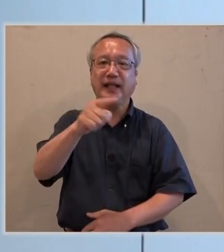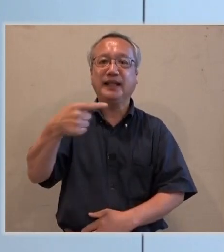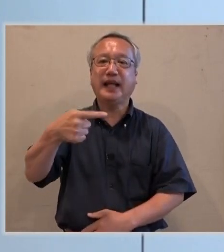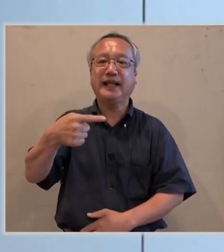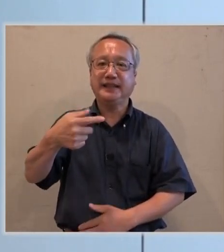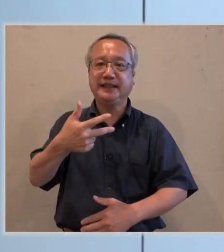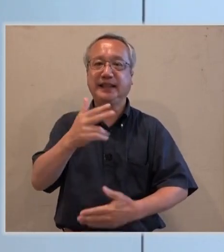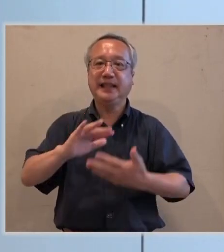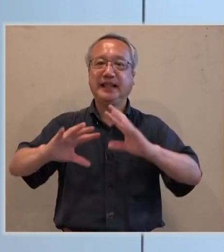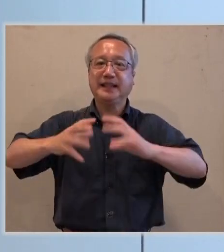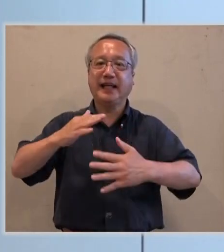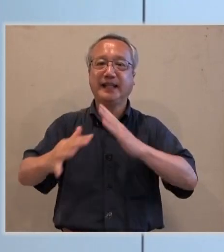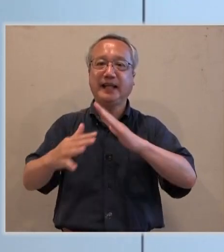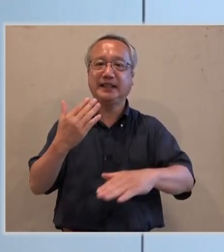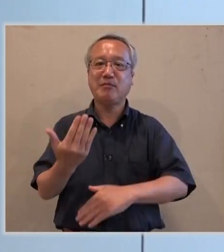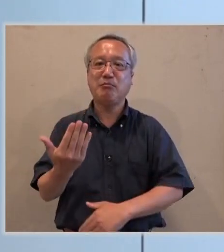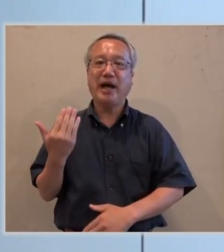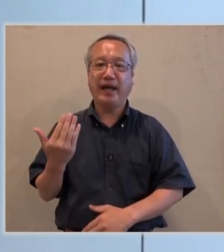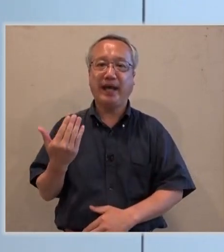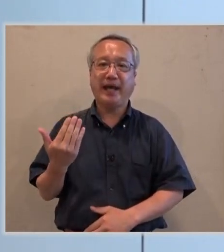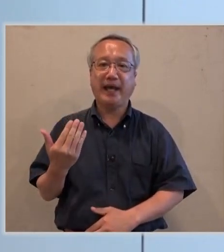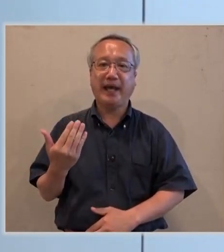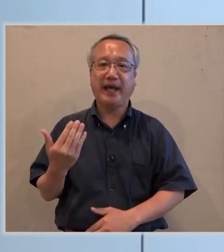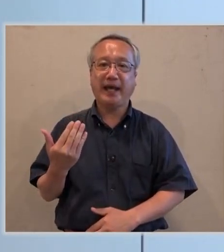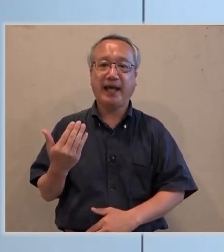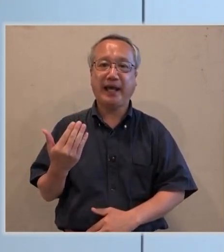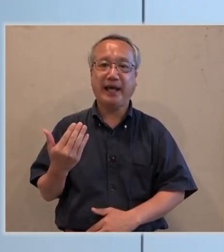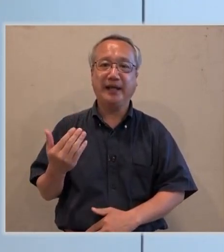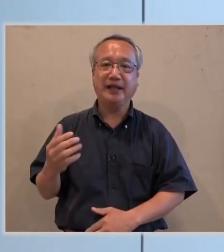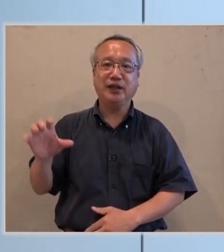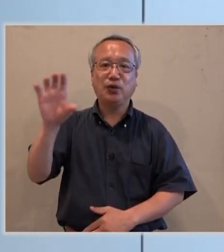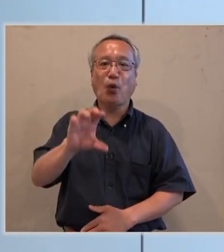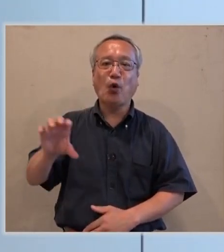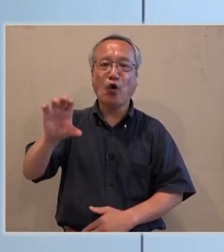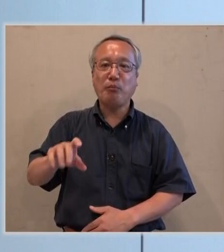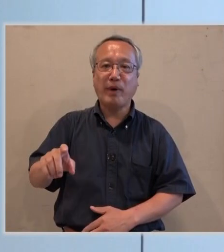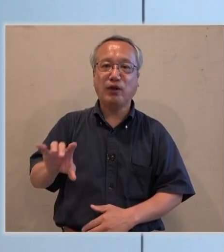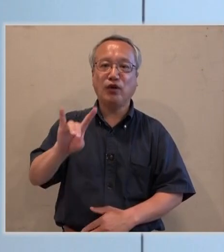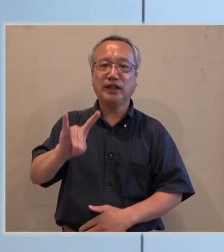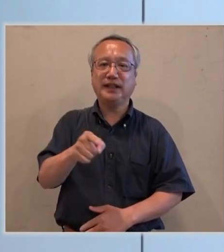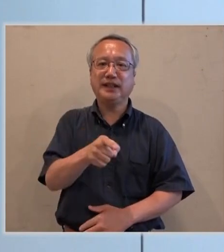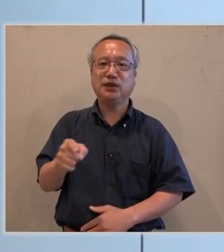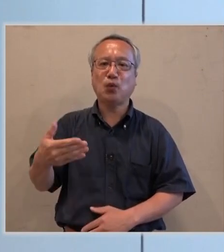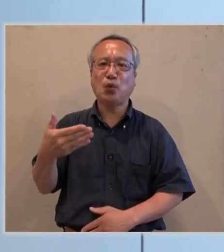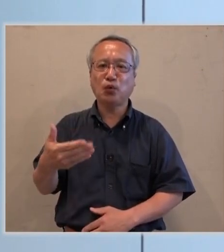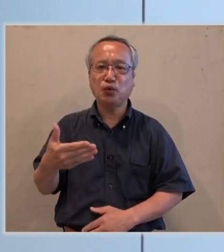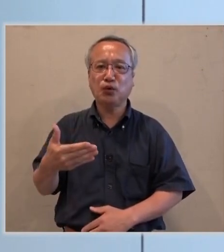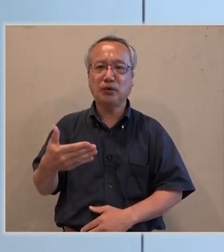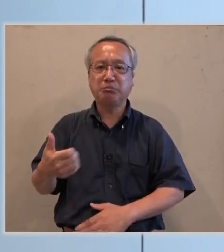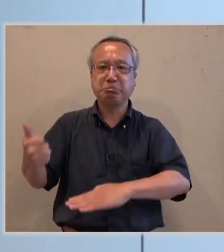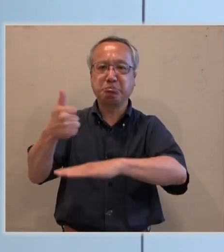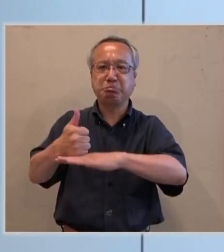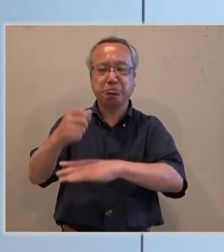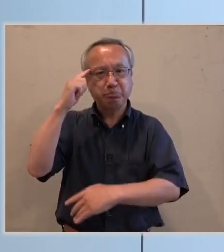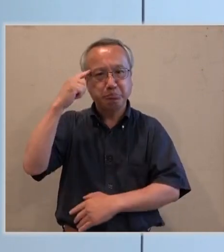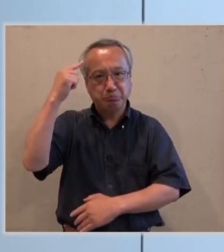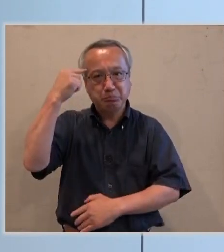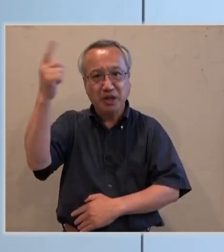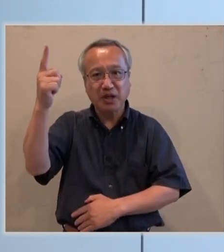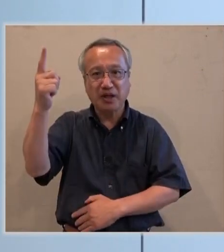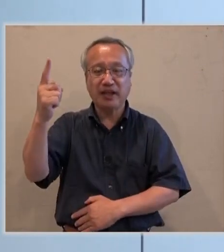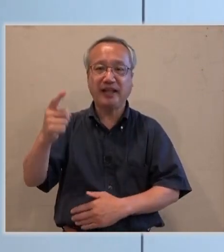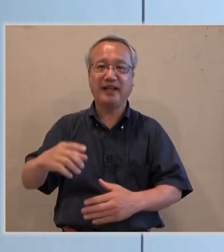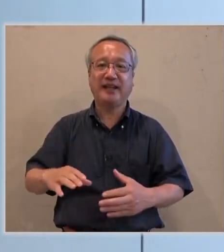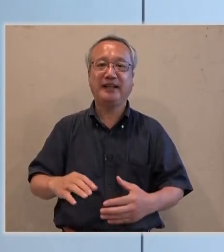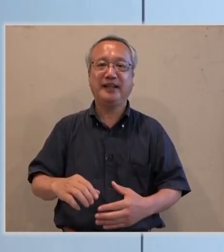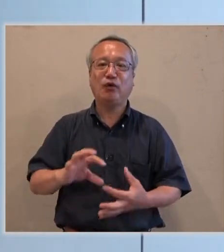大戦前の西ヨーロッパ貴族が作ったアイデアになってまして、そこには平和